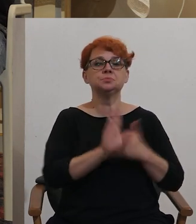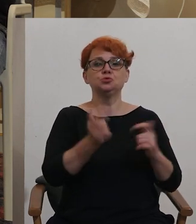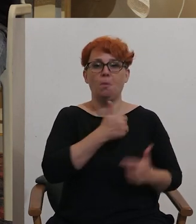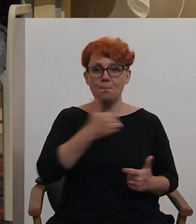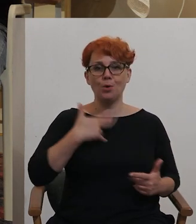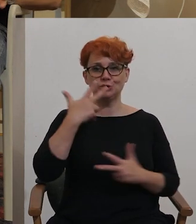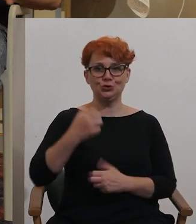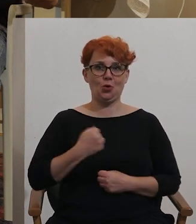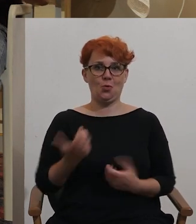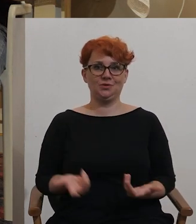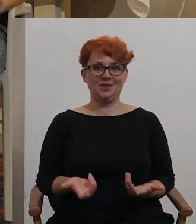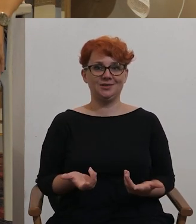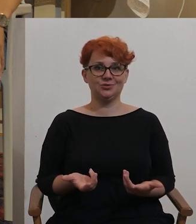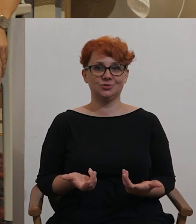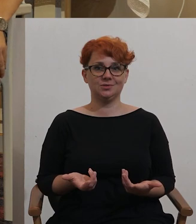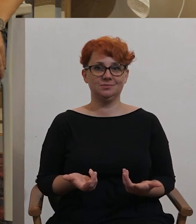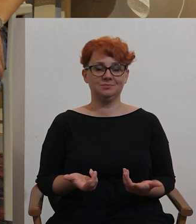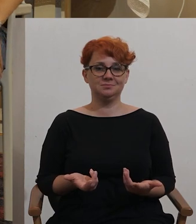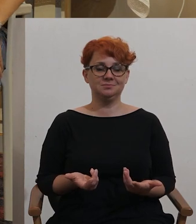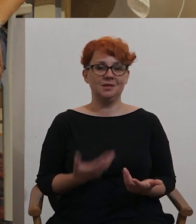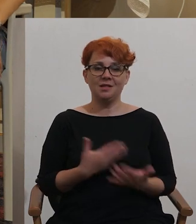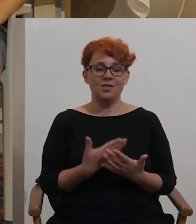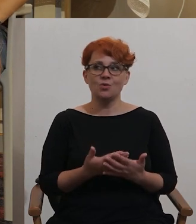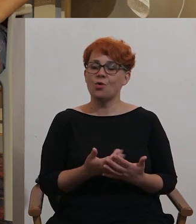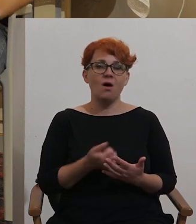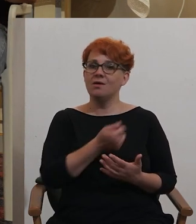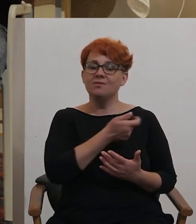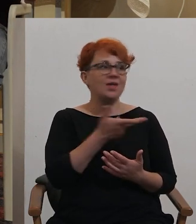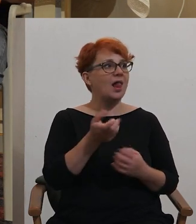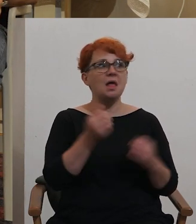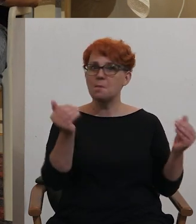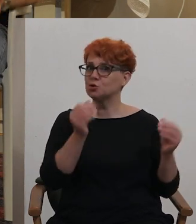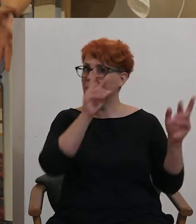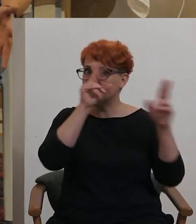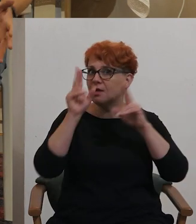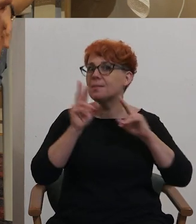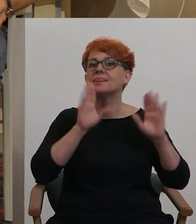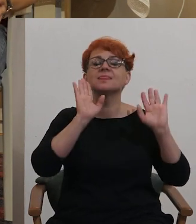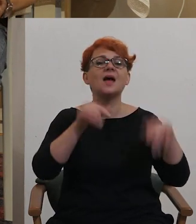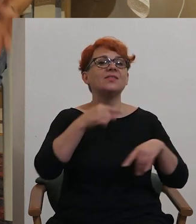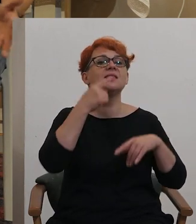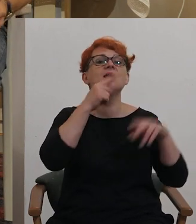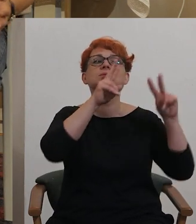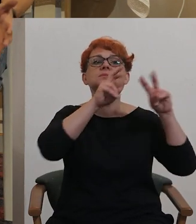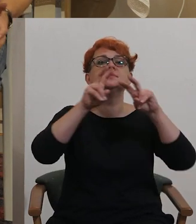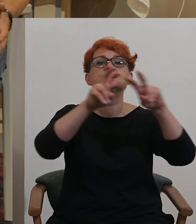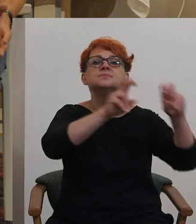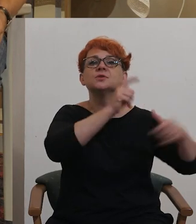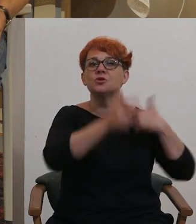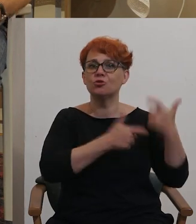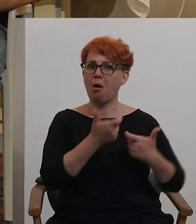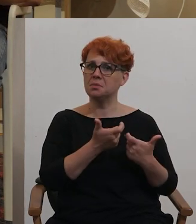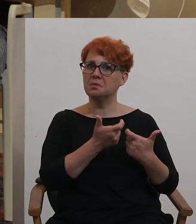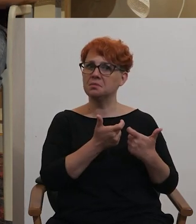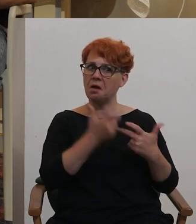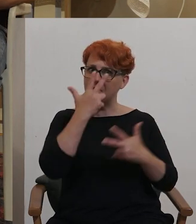ogóle otwiera się wiele furtek interpretacji, nawet na poziomie językowym. Jakież to było